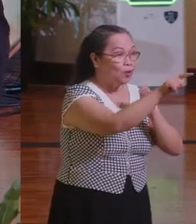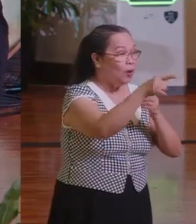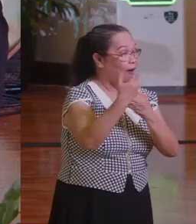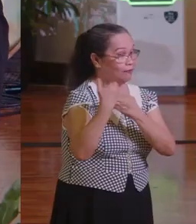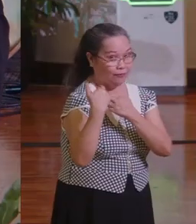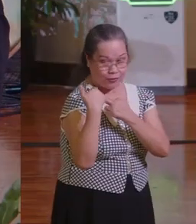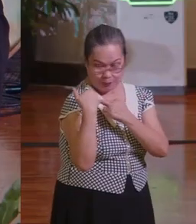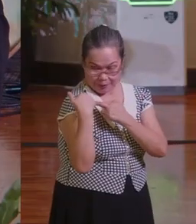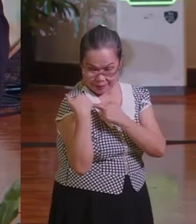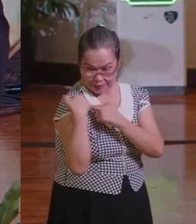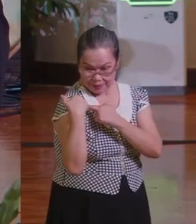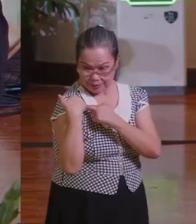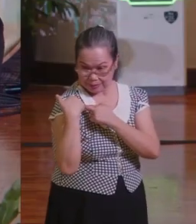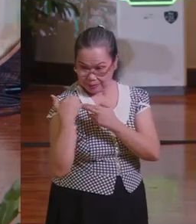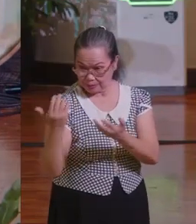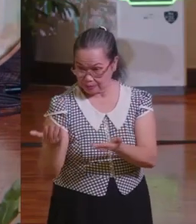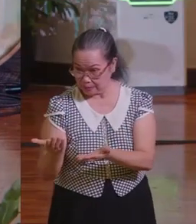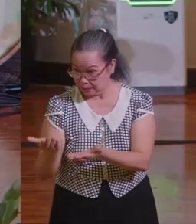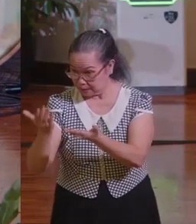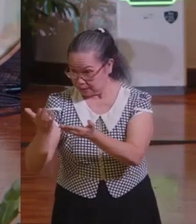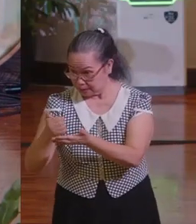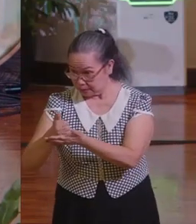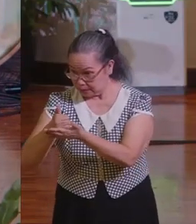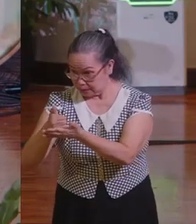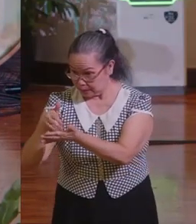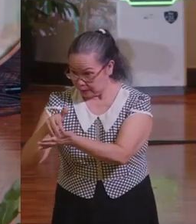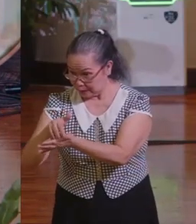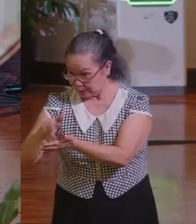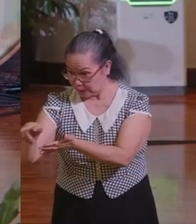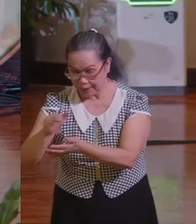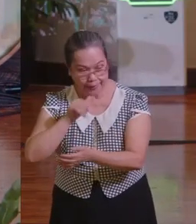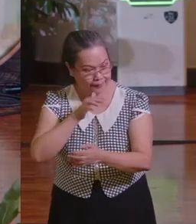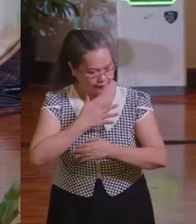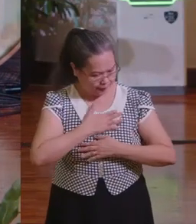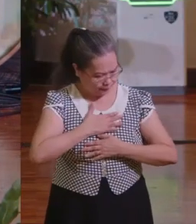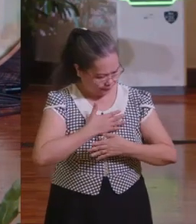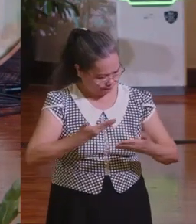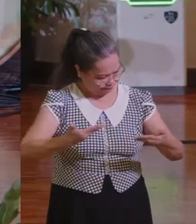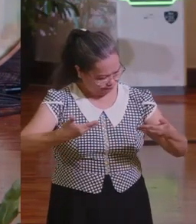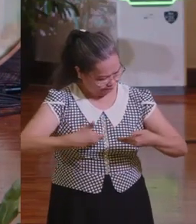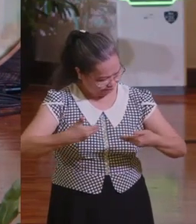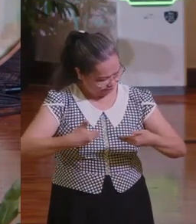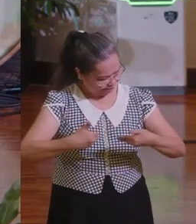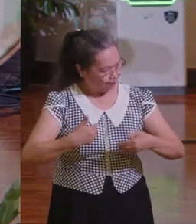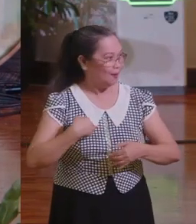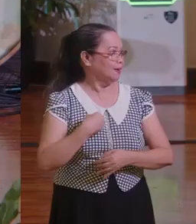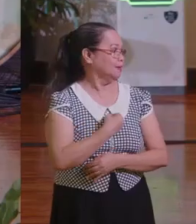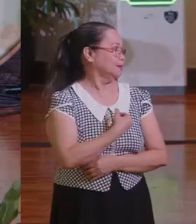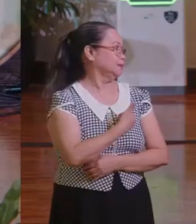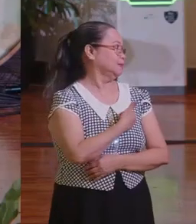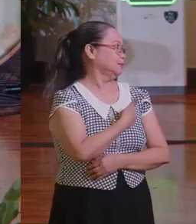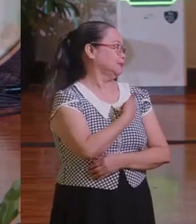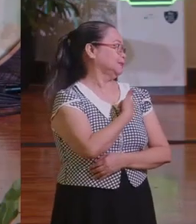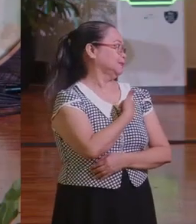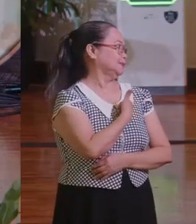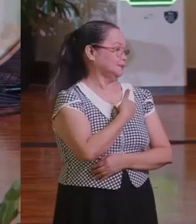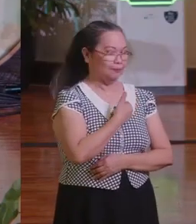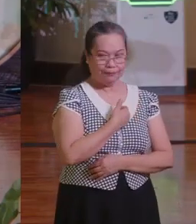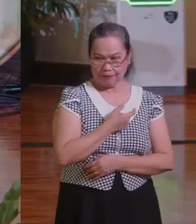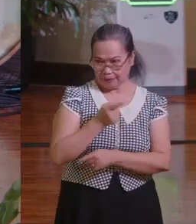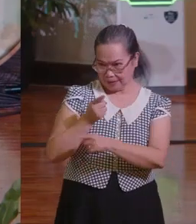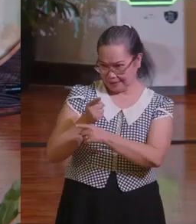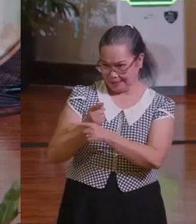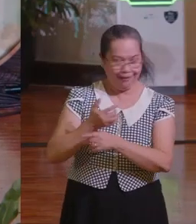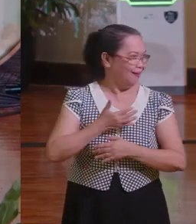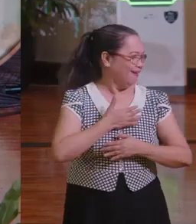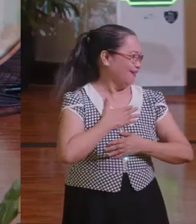to bear with the failings of the weak and not to please ourselves. Hindi po tayo nagtutuwid para tayo